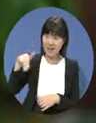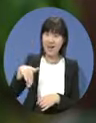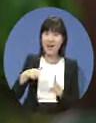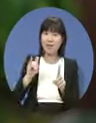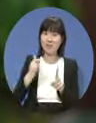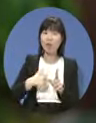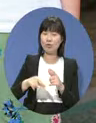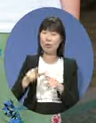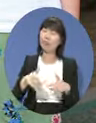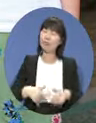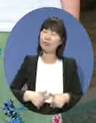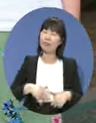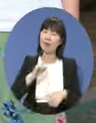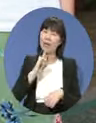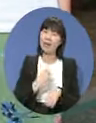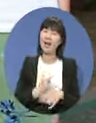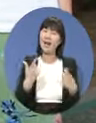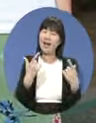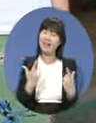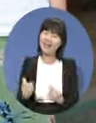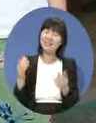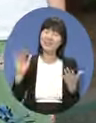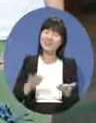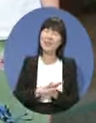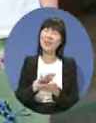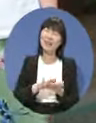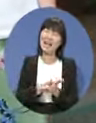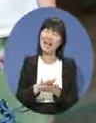명도 필요했는데. 같이 놀자!